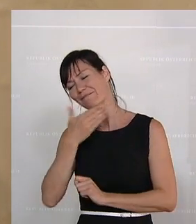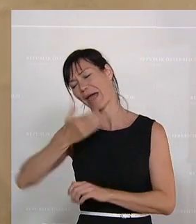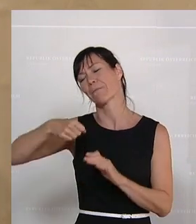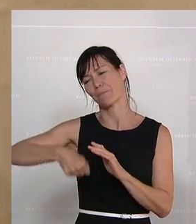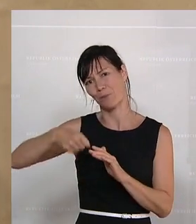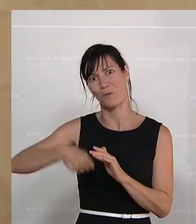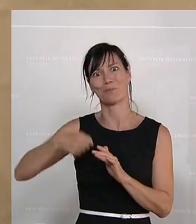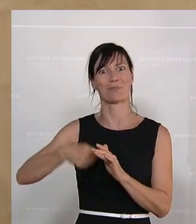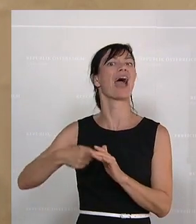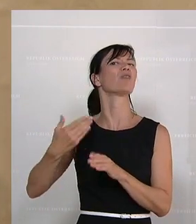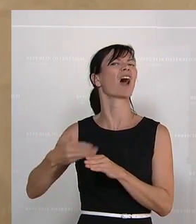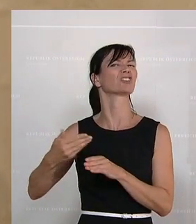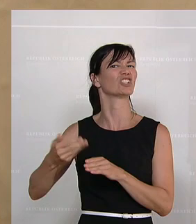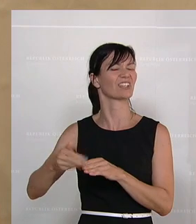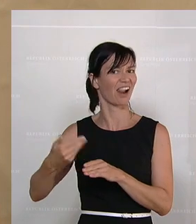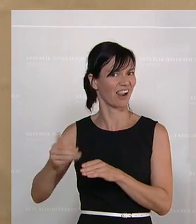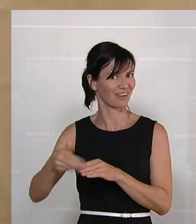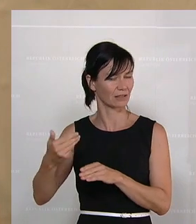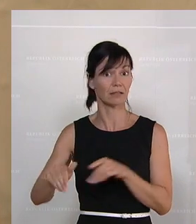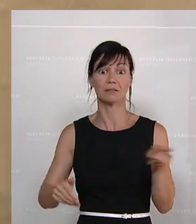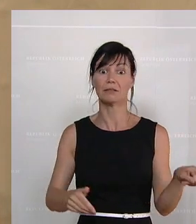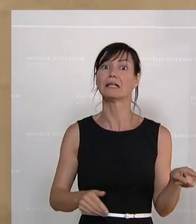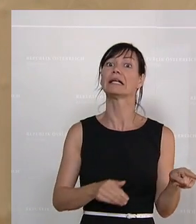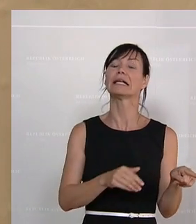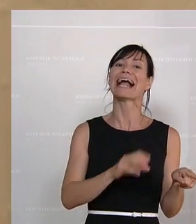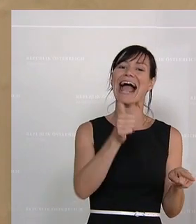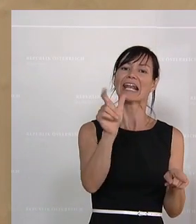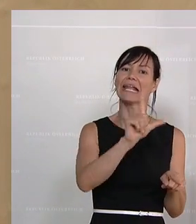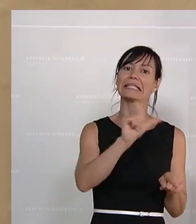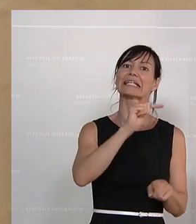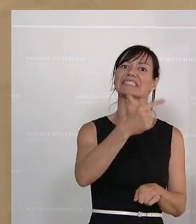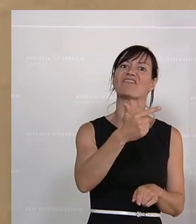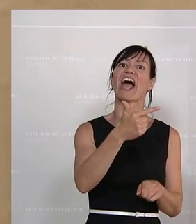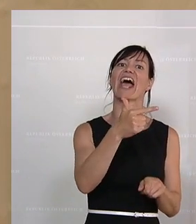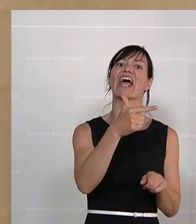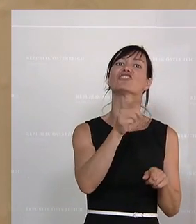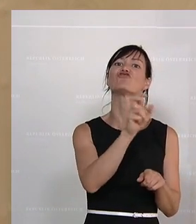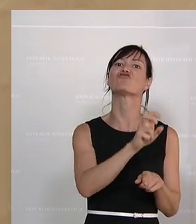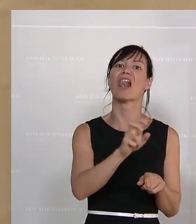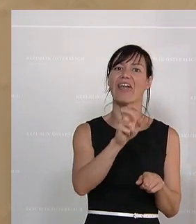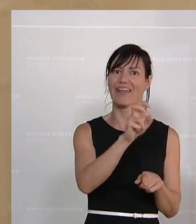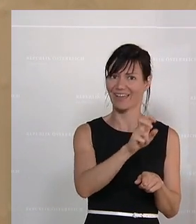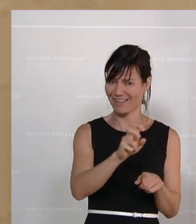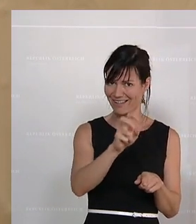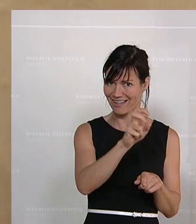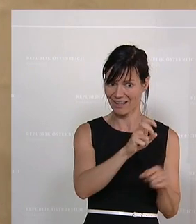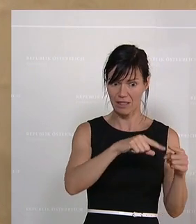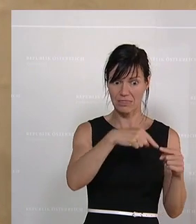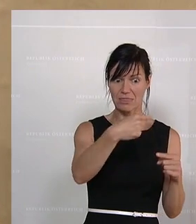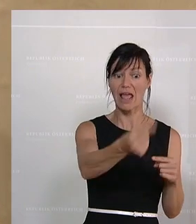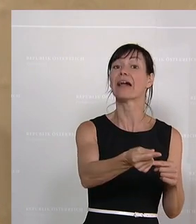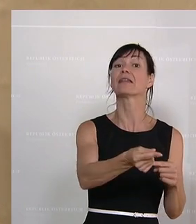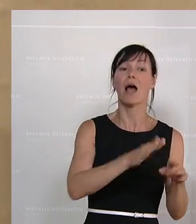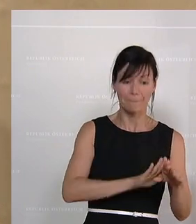hat liter heizöl 2 schilling 40 gekostet noch der krise hat das sieben schilling